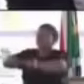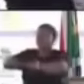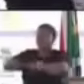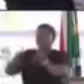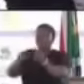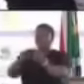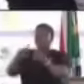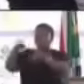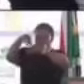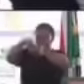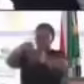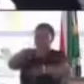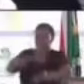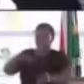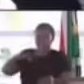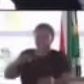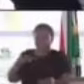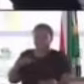Imeya.